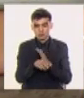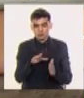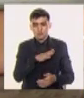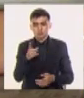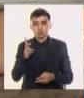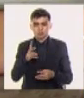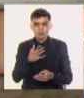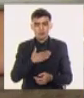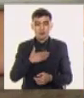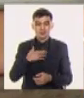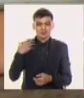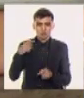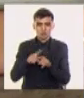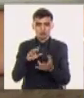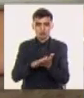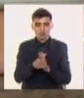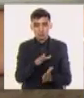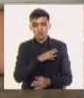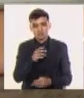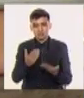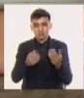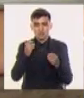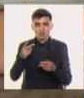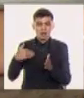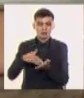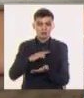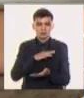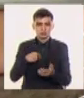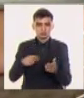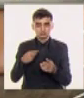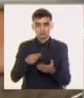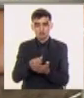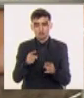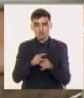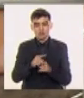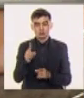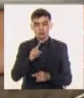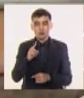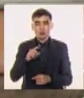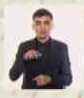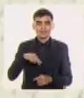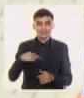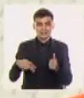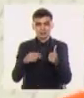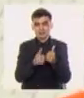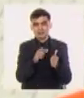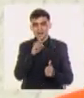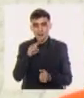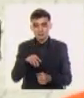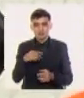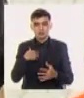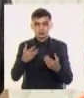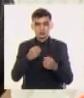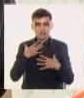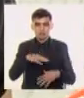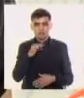с нашим субподрядчиком. Наш субподрядчик отказывается платить, потому что говорит, что замдиректор не принял нашу работу. Он говорит, что мы